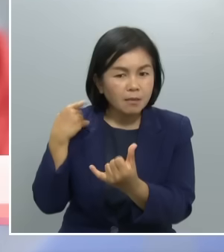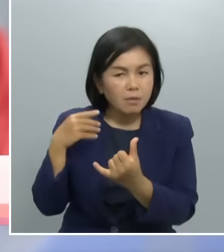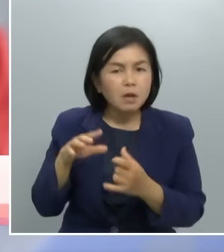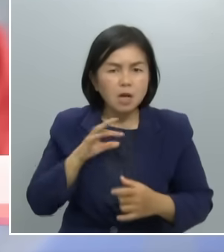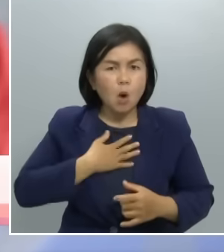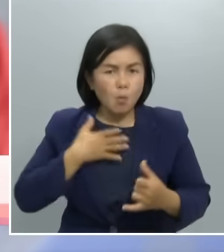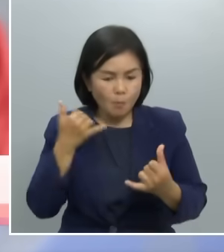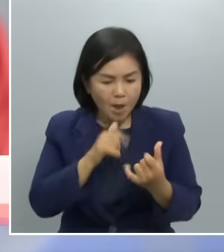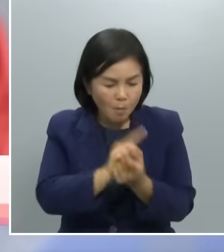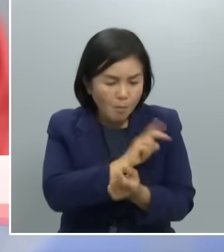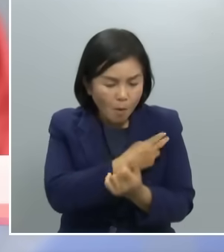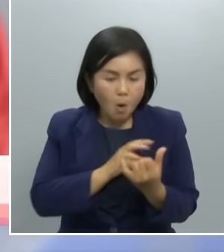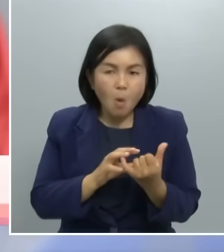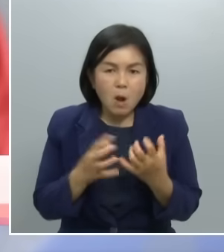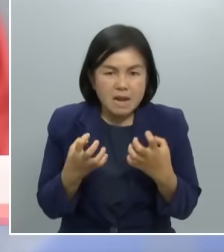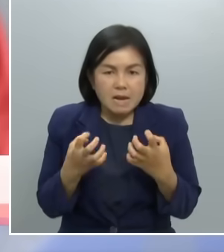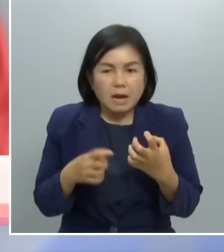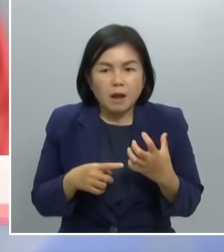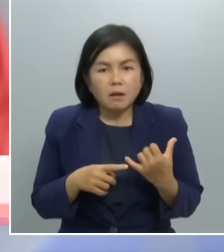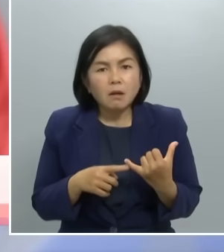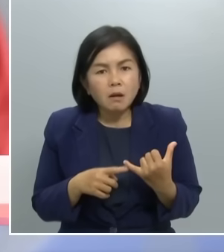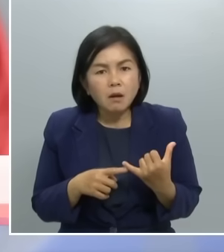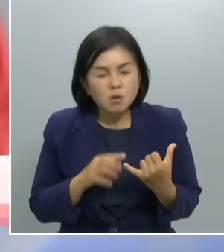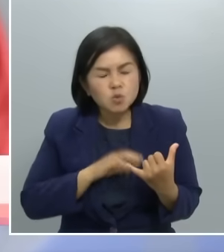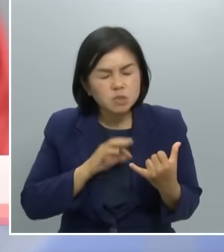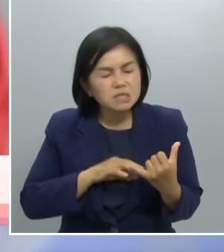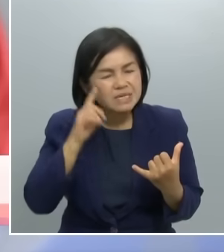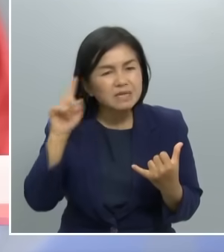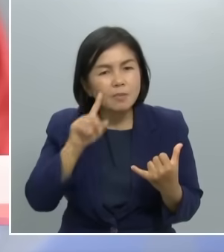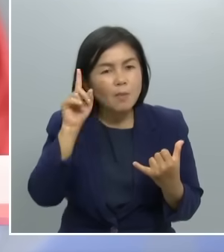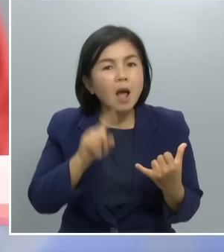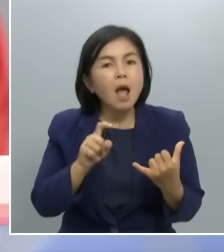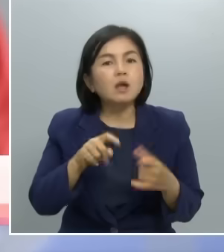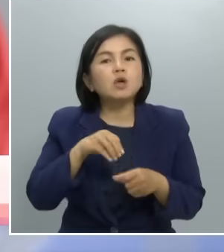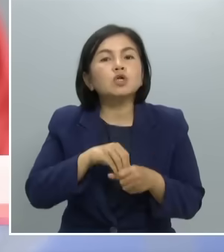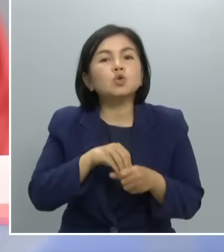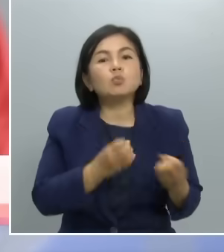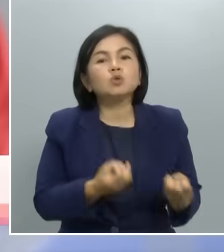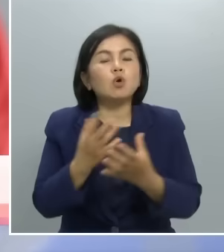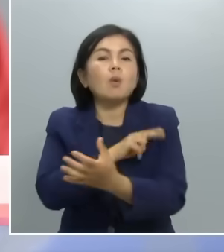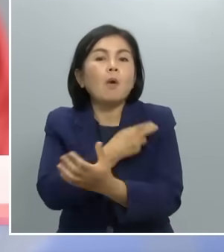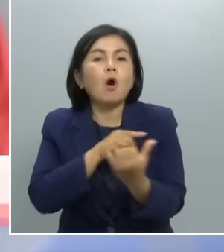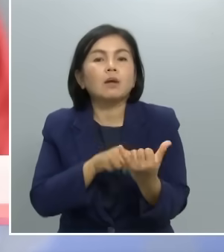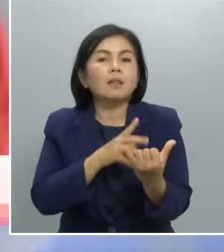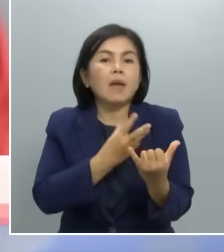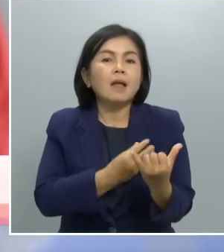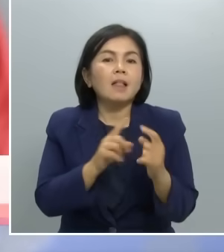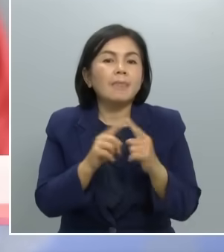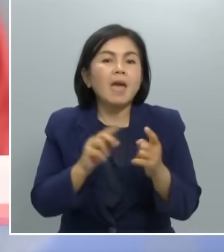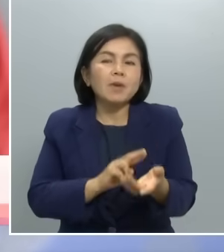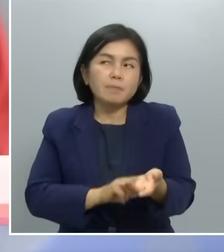ค่ะแข็งไปหมดแล้วค่ะหนูคาดว่าเสียชีวิตมาตั้งแต่บนรถค่ะแต่ว่าแค่มันมีชีพจรแ